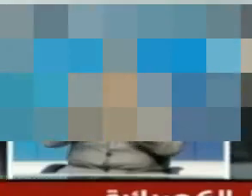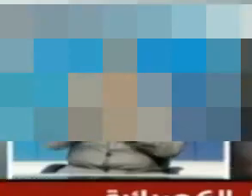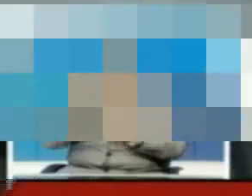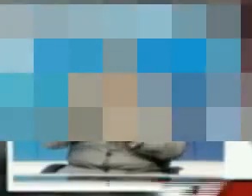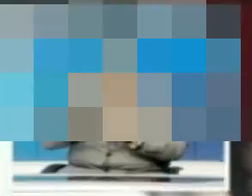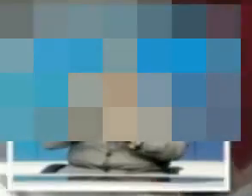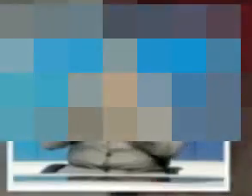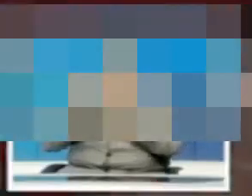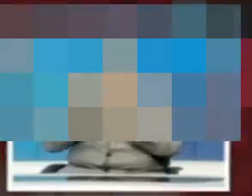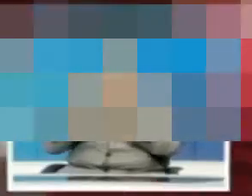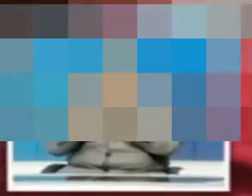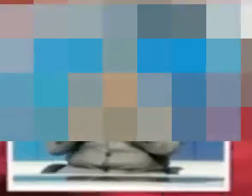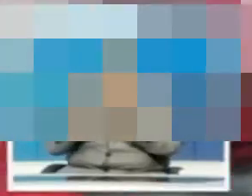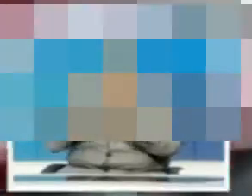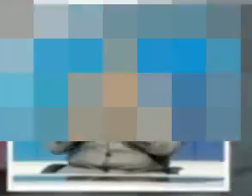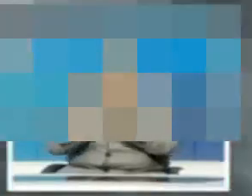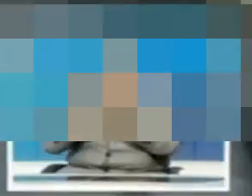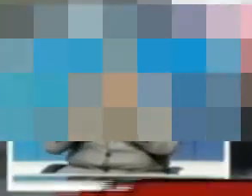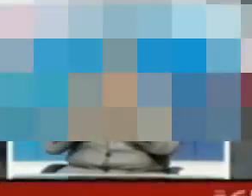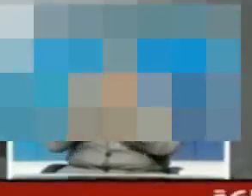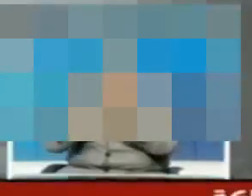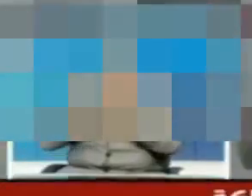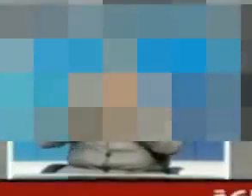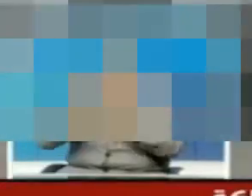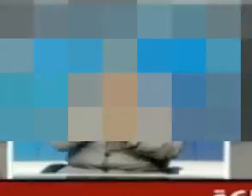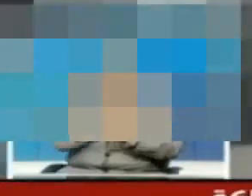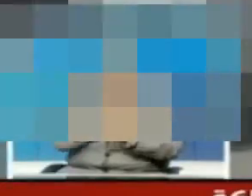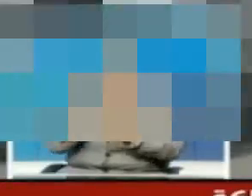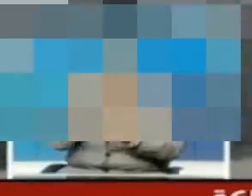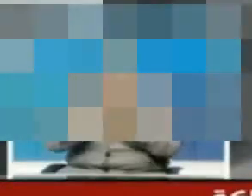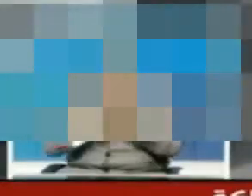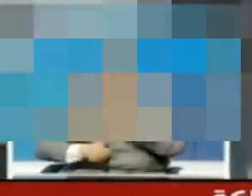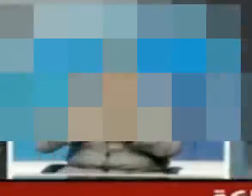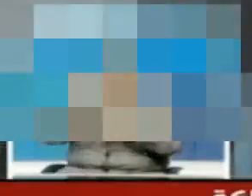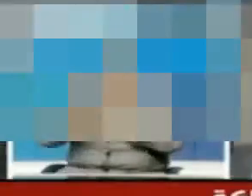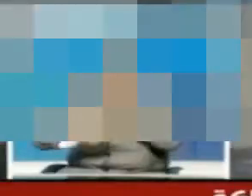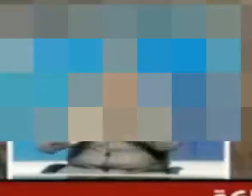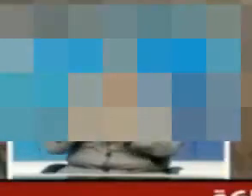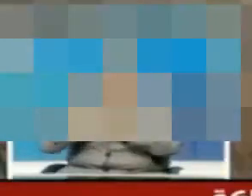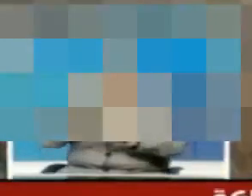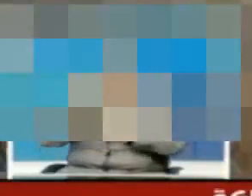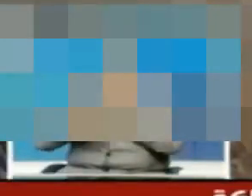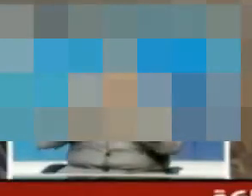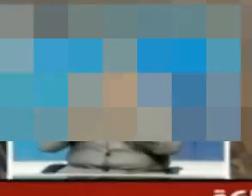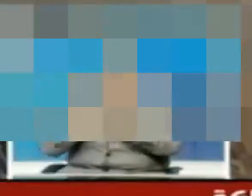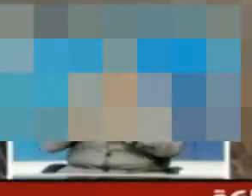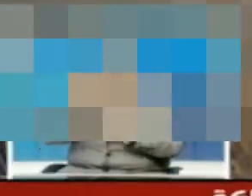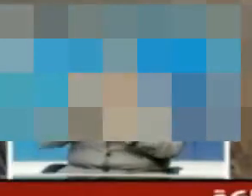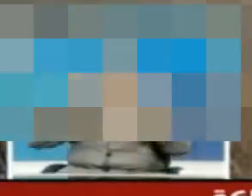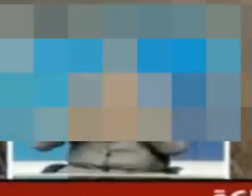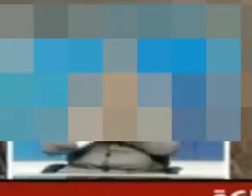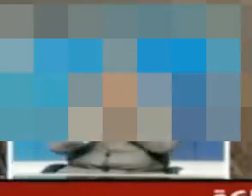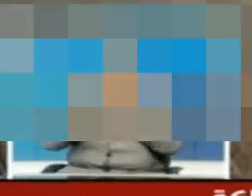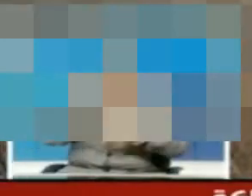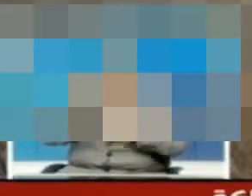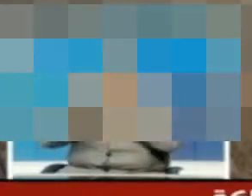1.3 مليون فلسطيني نازح في قطاع غزة المنكوب. المدينة وأهلها لا يرون ليلة آمنة تحت